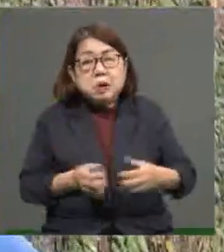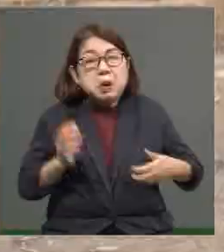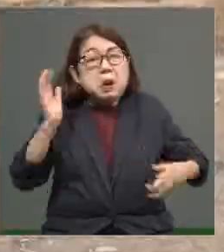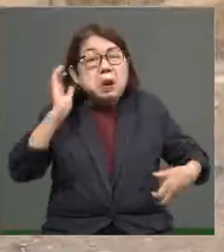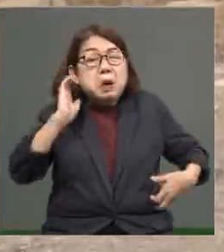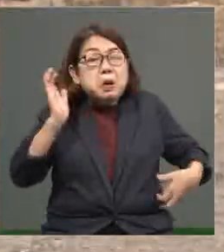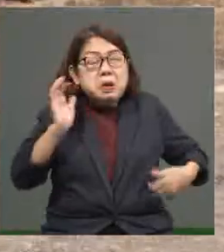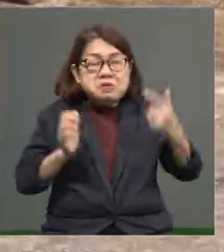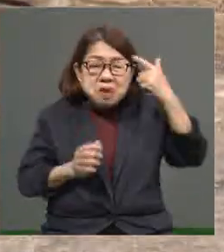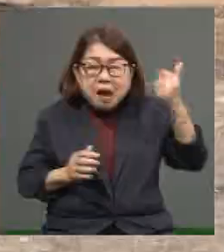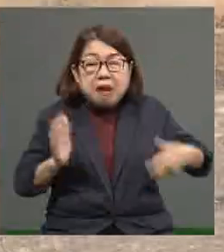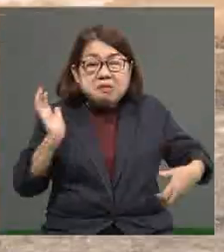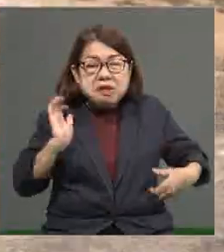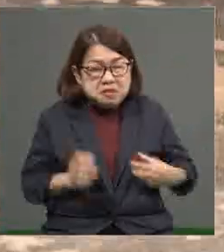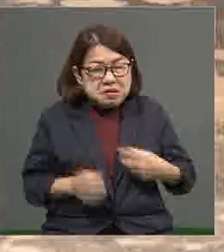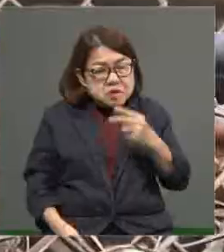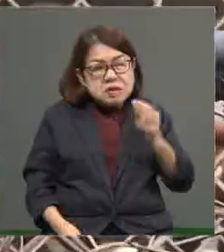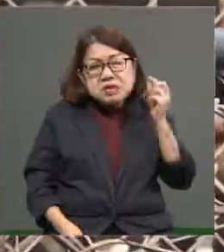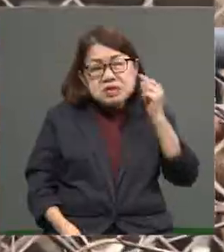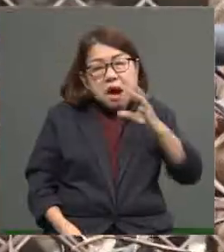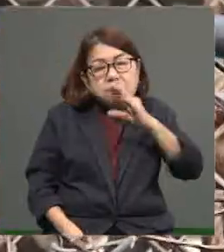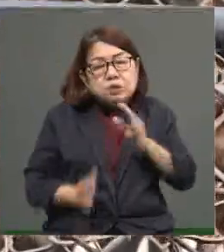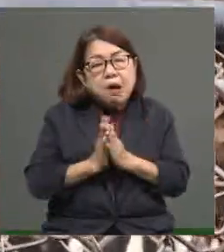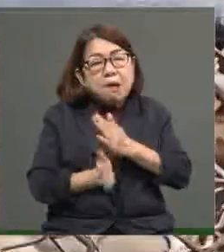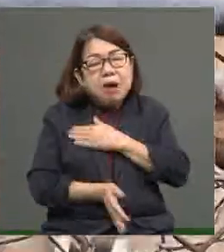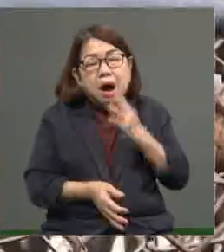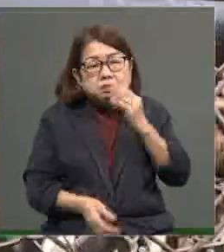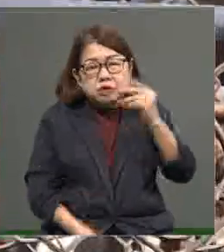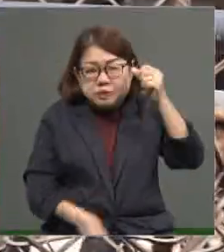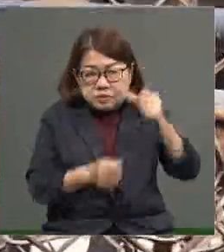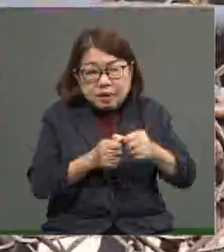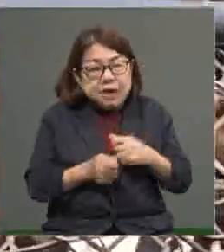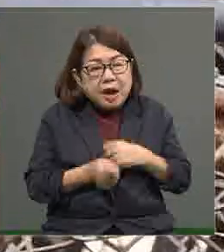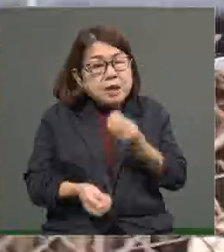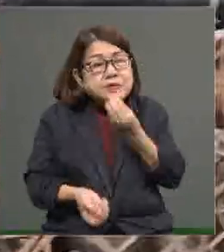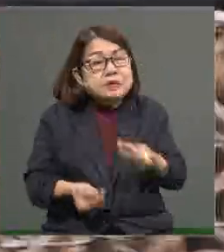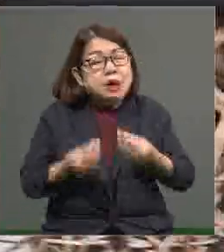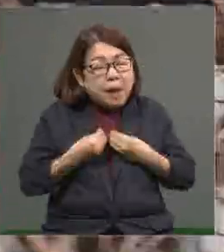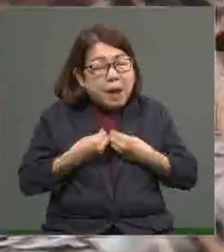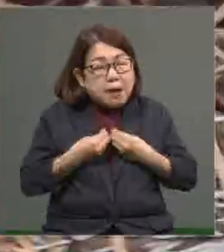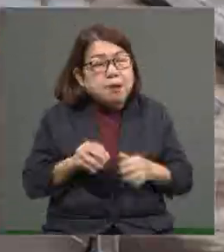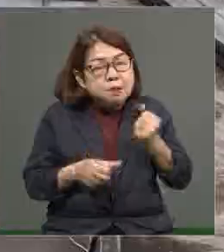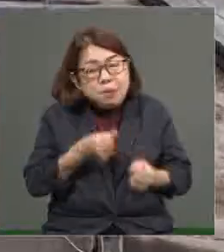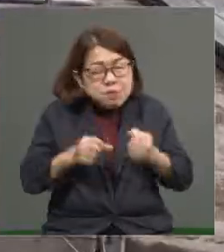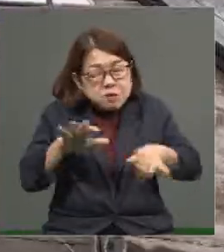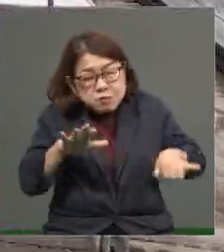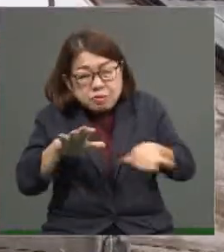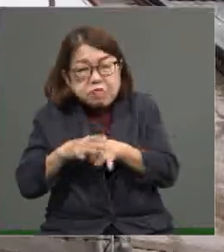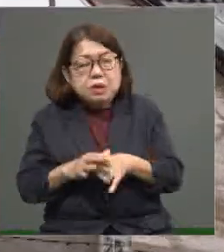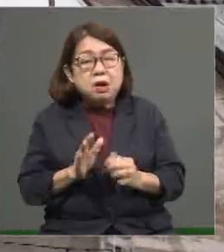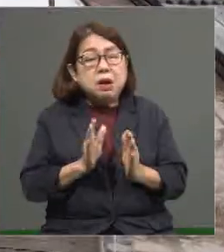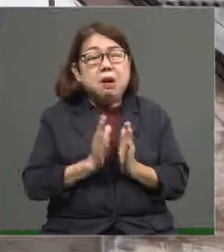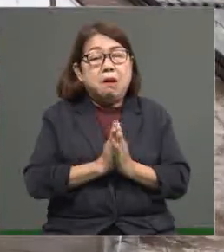ถ้าเห็นพระอาจารย์มาเนี่ยได้ยินเสียงพระอาจารย์เนี่ยนะฮะจะจำได้ว่ามีอาหารมาแน่โดยเฉพาะอย่างยิ่งพระครูสิริ